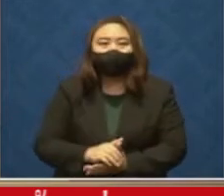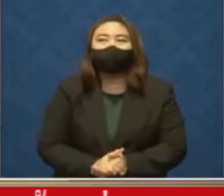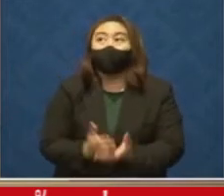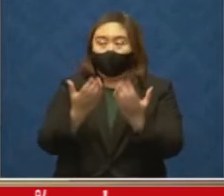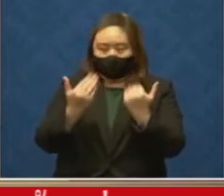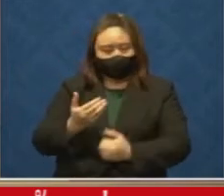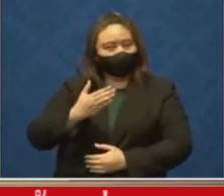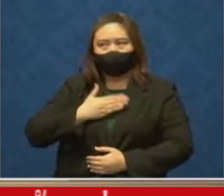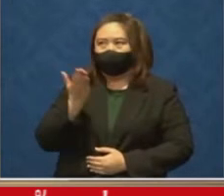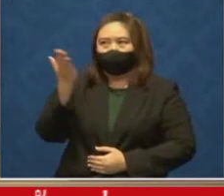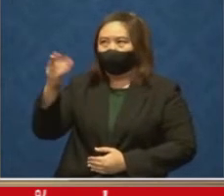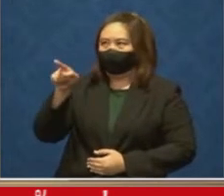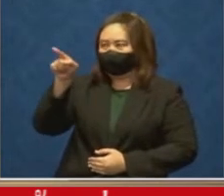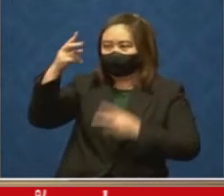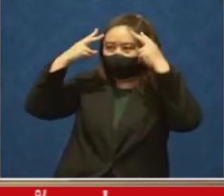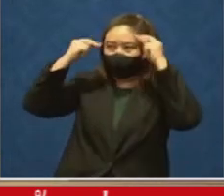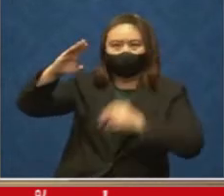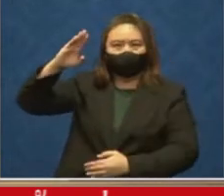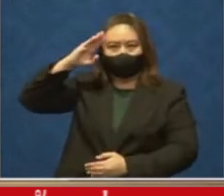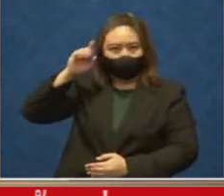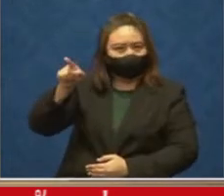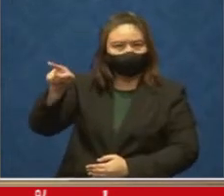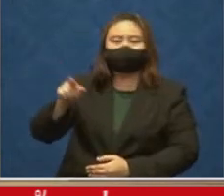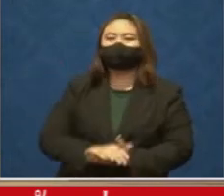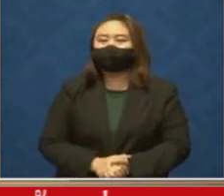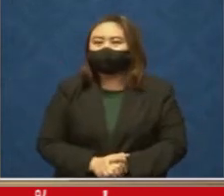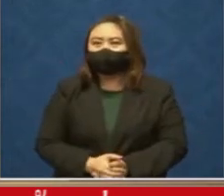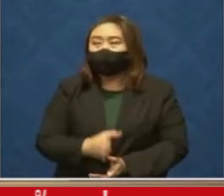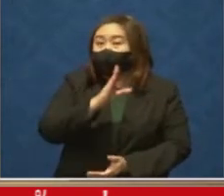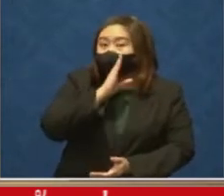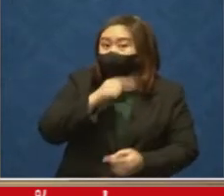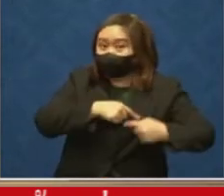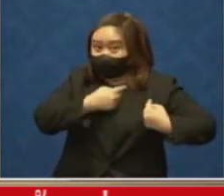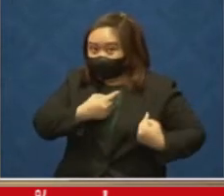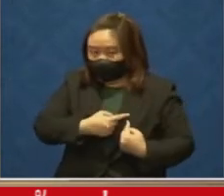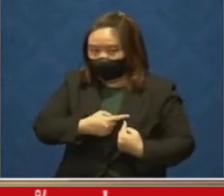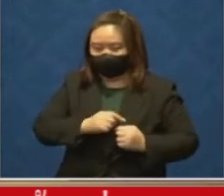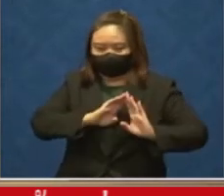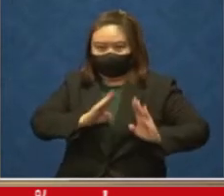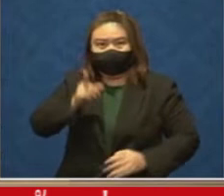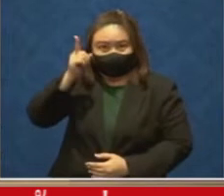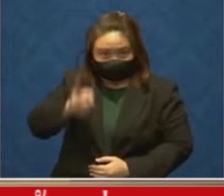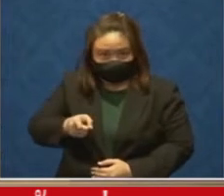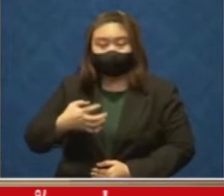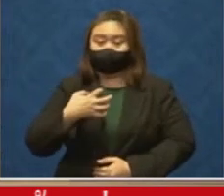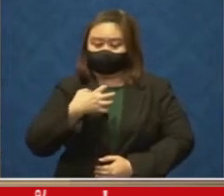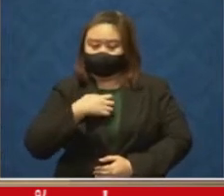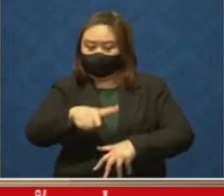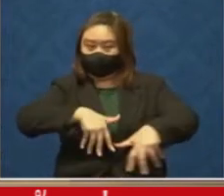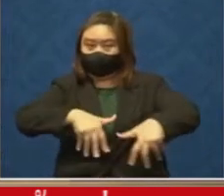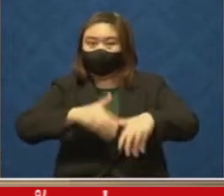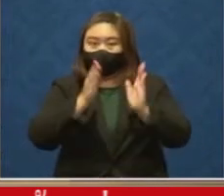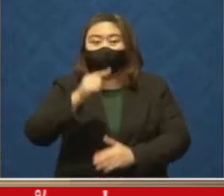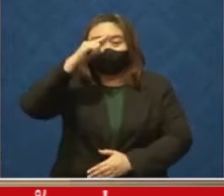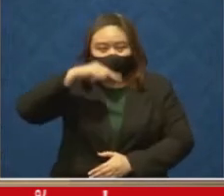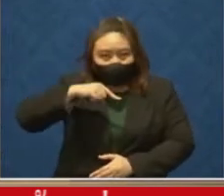วันนี้ผมขอ crimin todj hadn thas paryut Black. chickpeaท่านครั ถ้าท่านจริงใจท่านต้อง